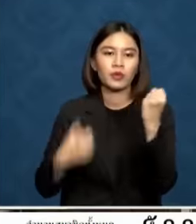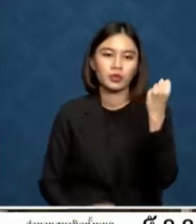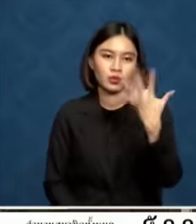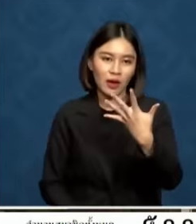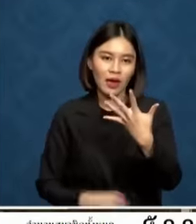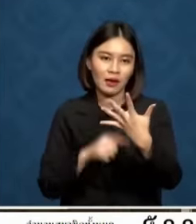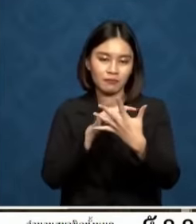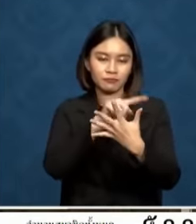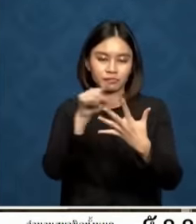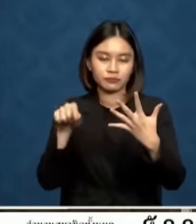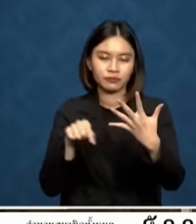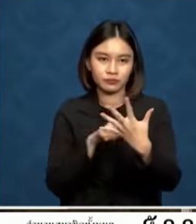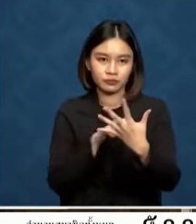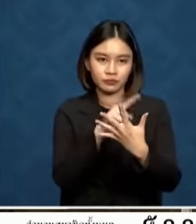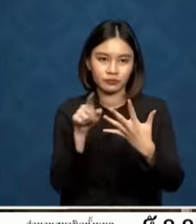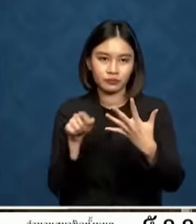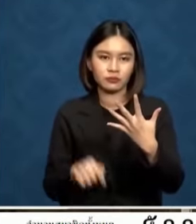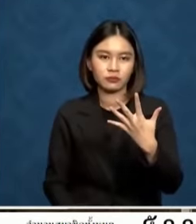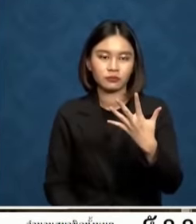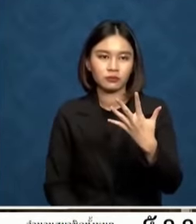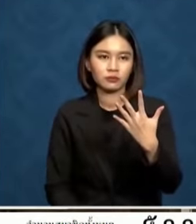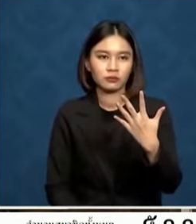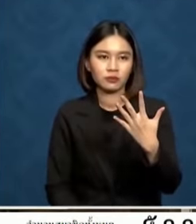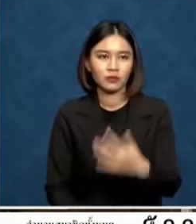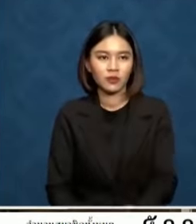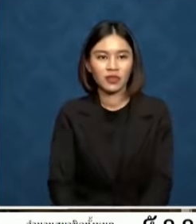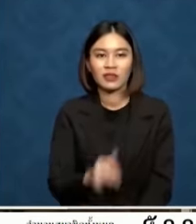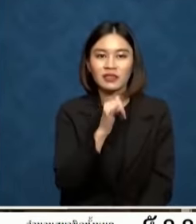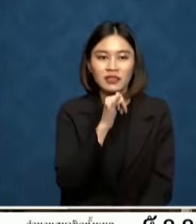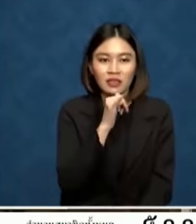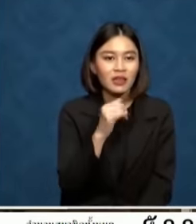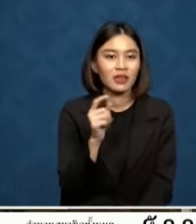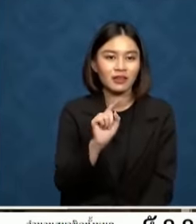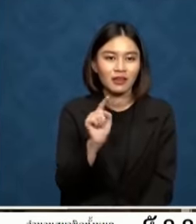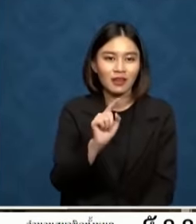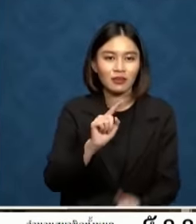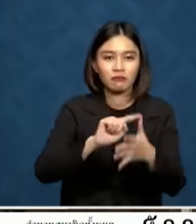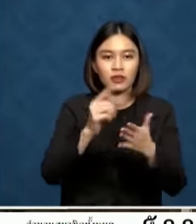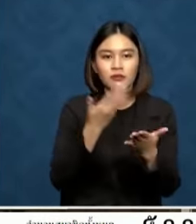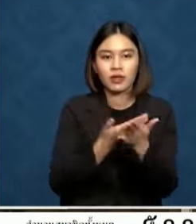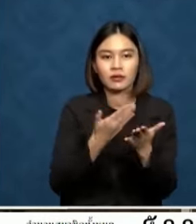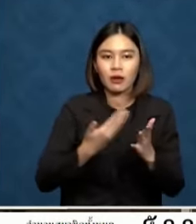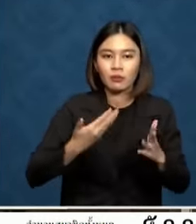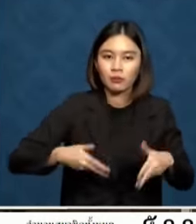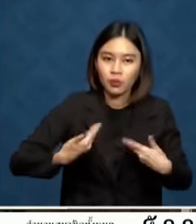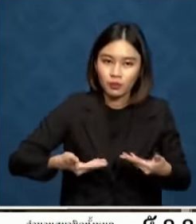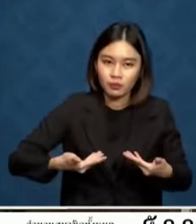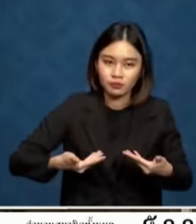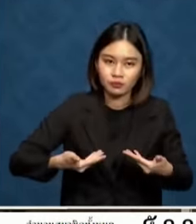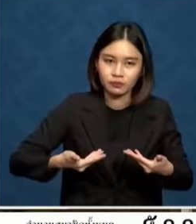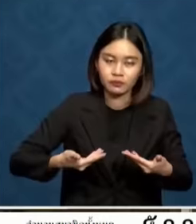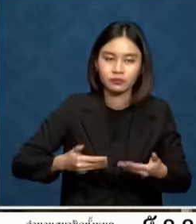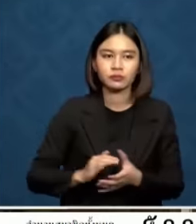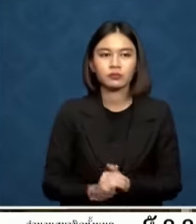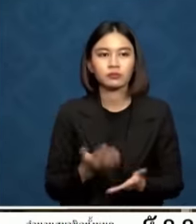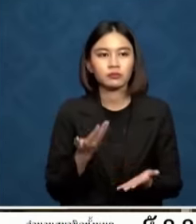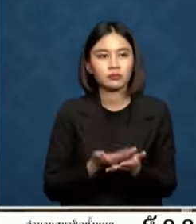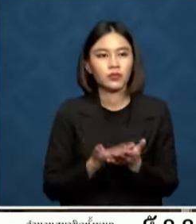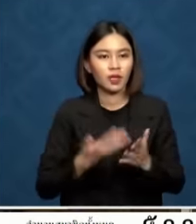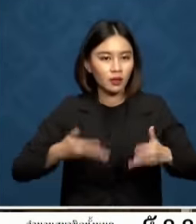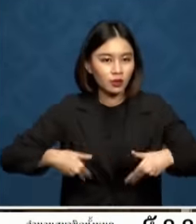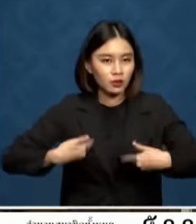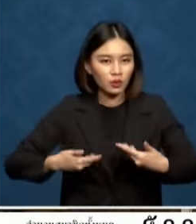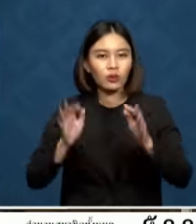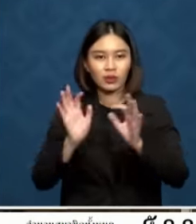สั้นๆขี้เหร่ที่ 1เรื่องรายได้ครับรายได้